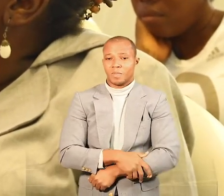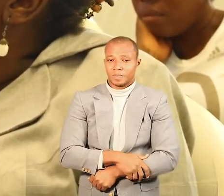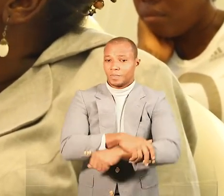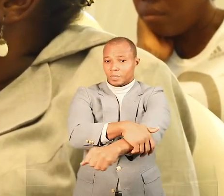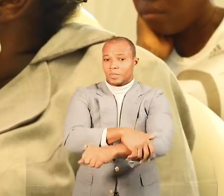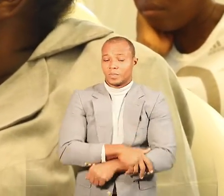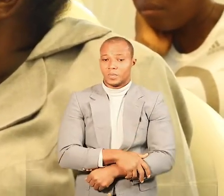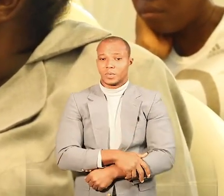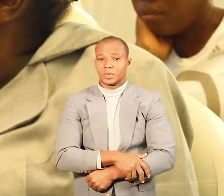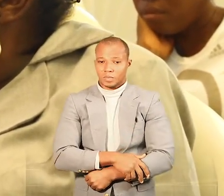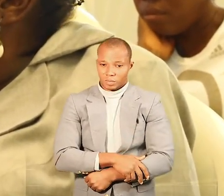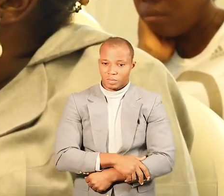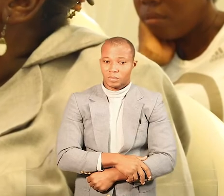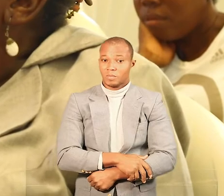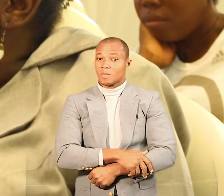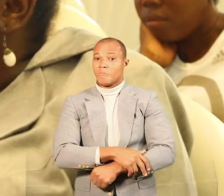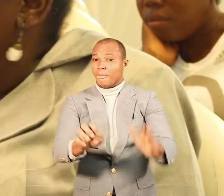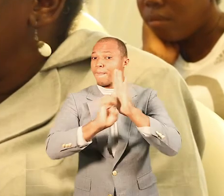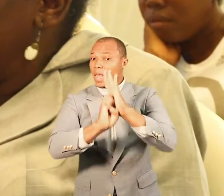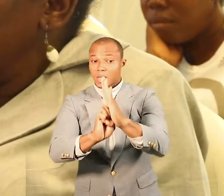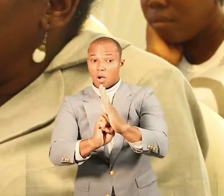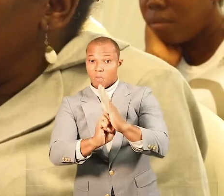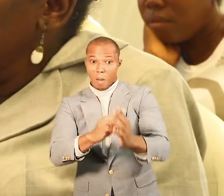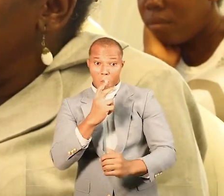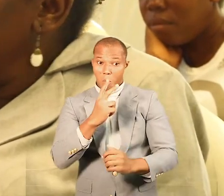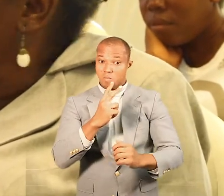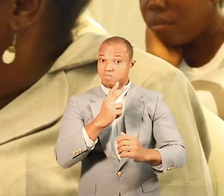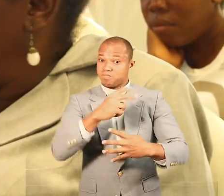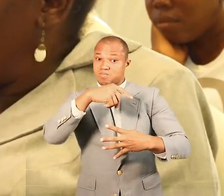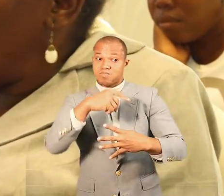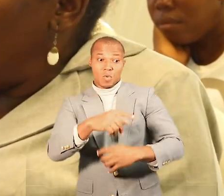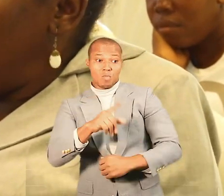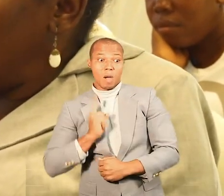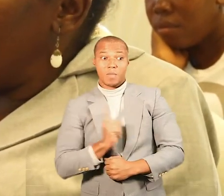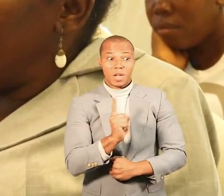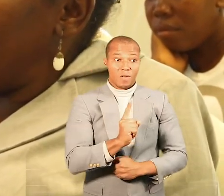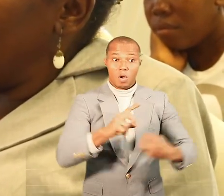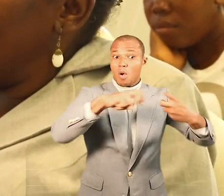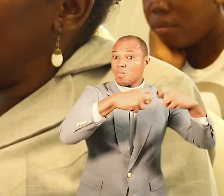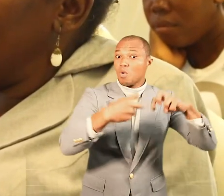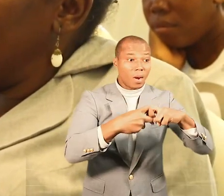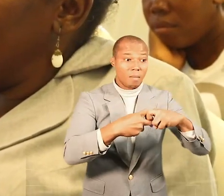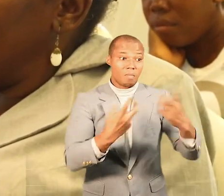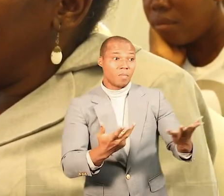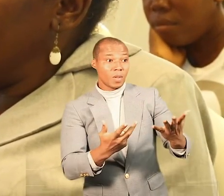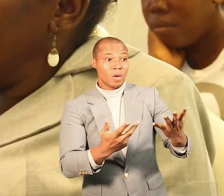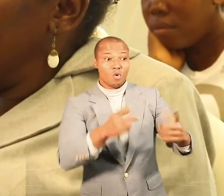devant ou qui devant ou pour pas qu'à faire. Avec nous on comprend pas le bagarre.